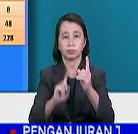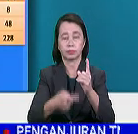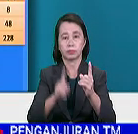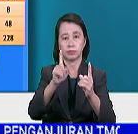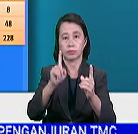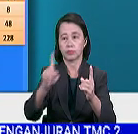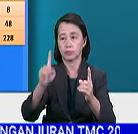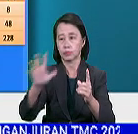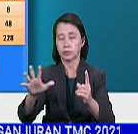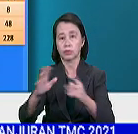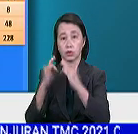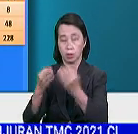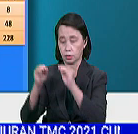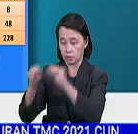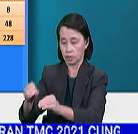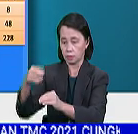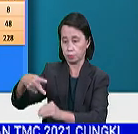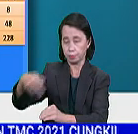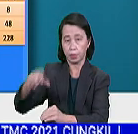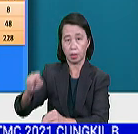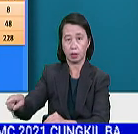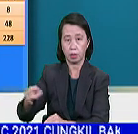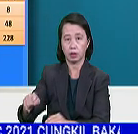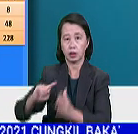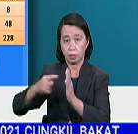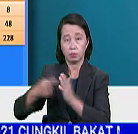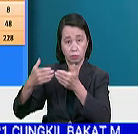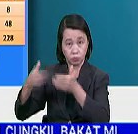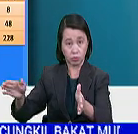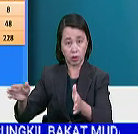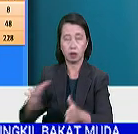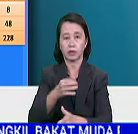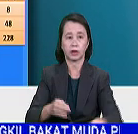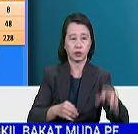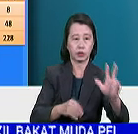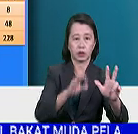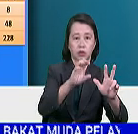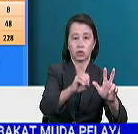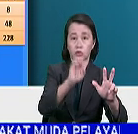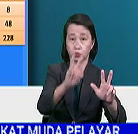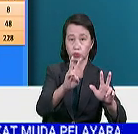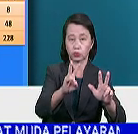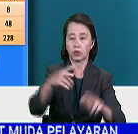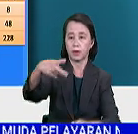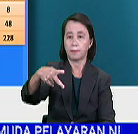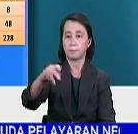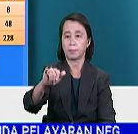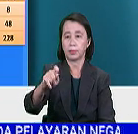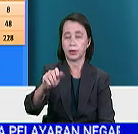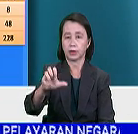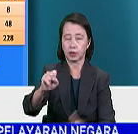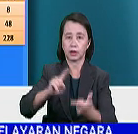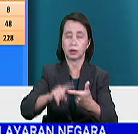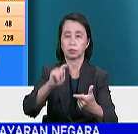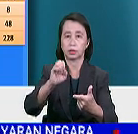1115 keluarga ditempatkan di PPS youngjae aktifkan merekalah 307 penduduk in typical setelah